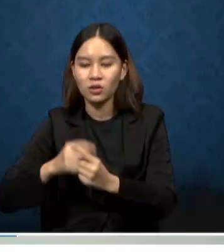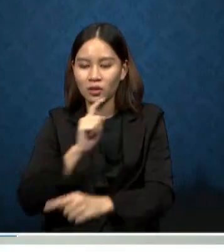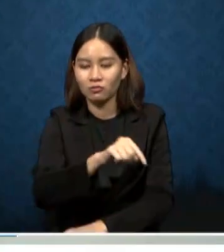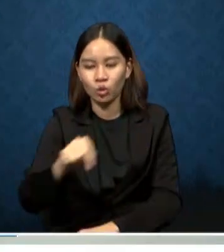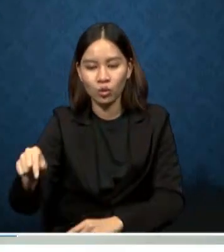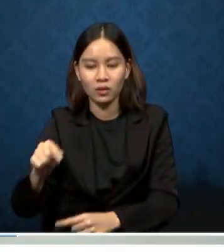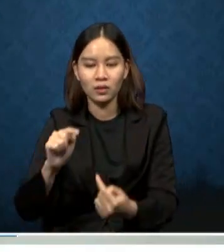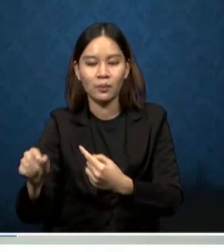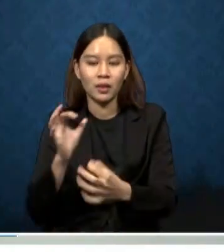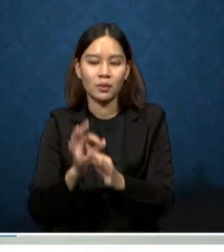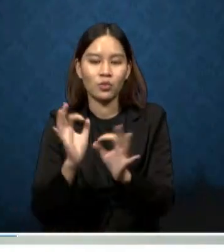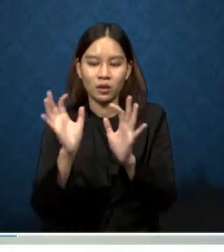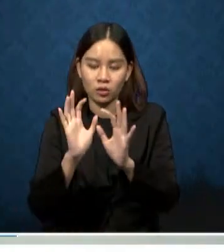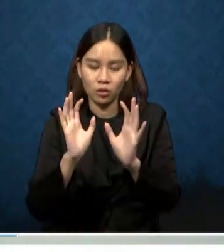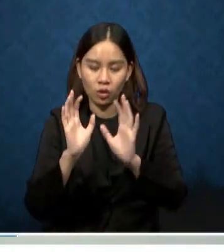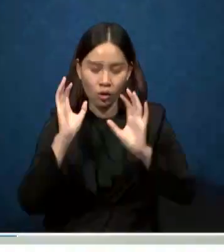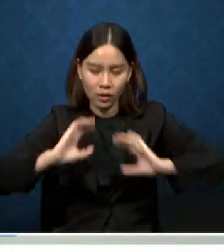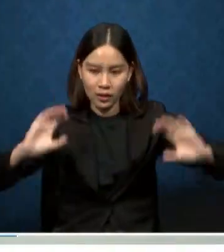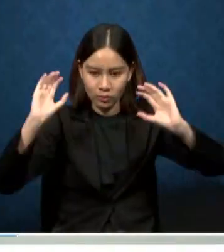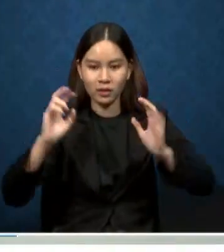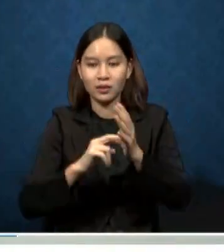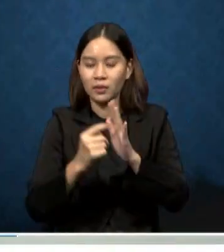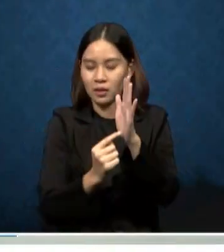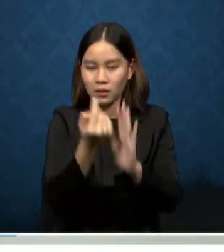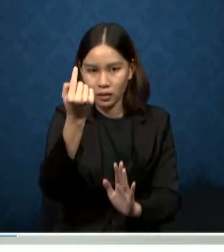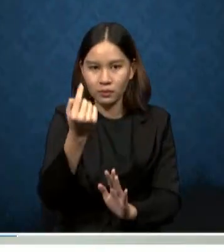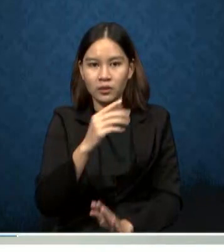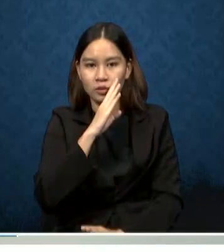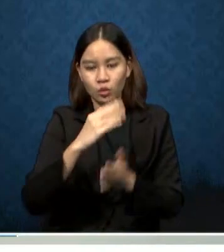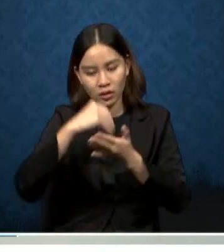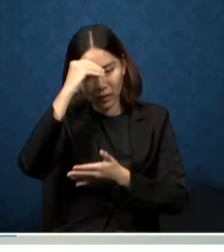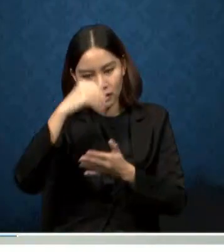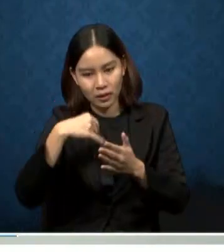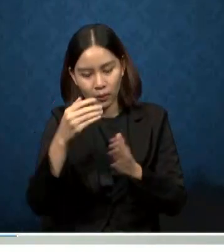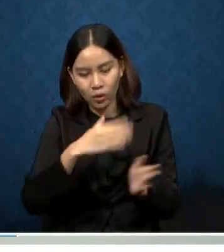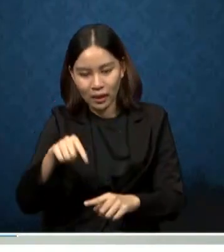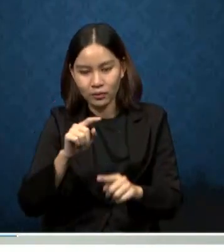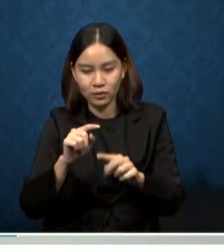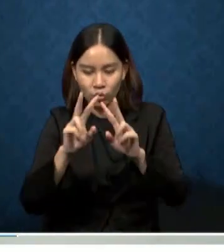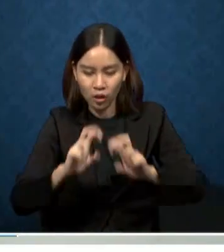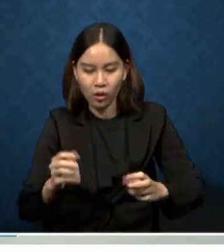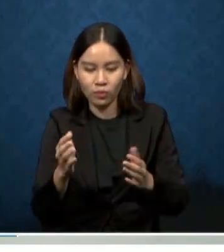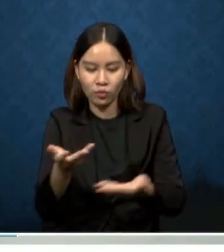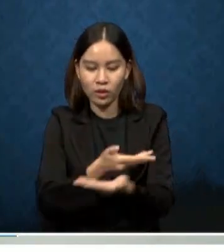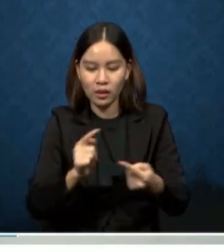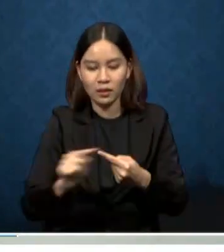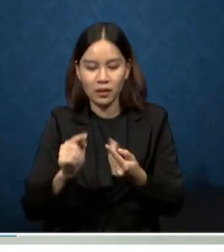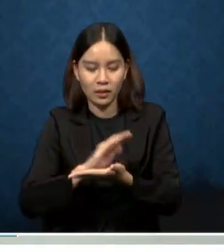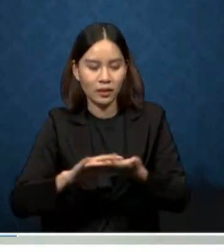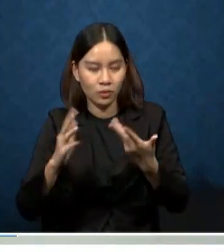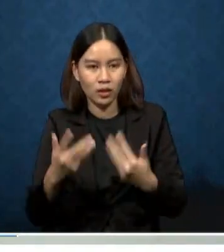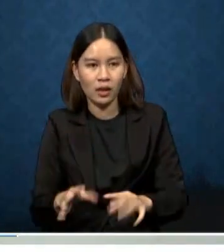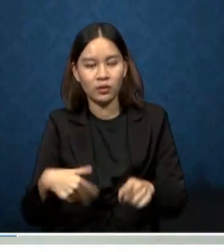th first ในการที่จะเป็ผู้ลงทุน คนแรกหจากที่ผ่านกบวนการกันคองมาแล้วinct ท.